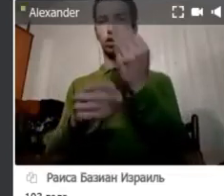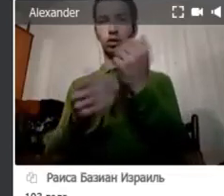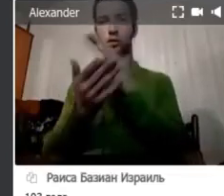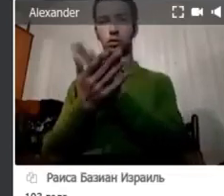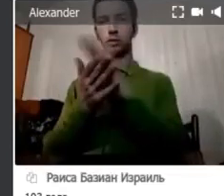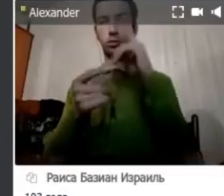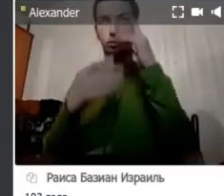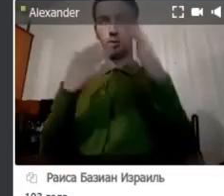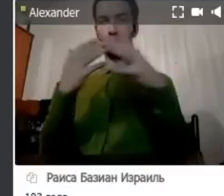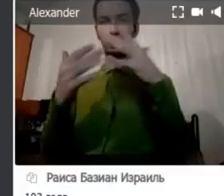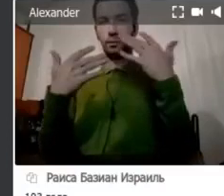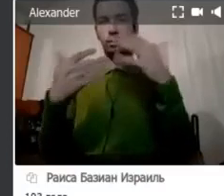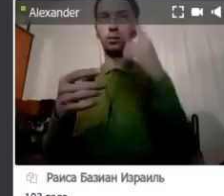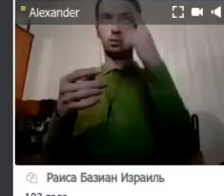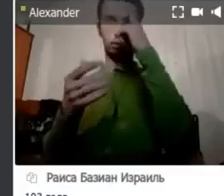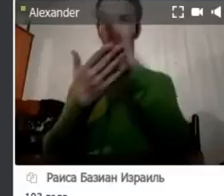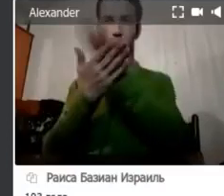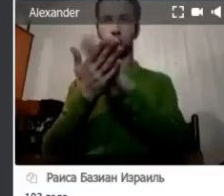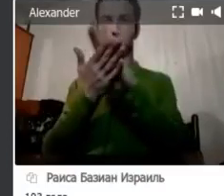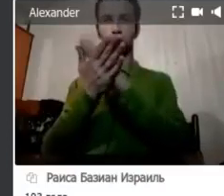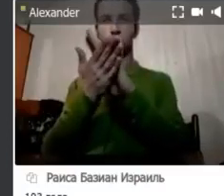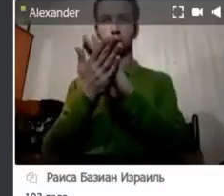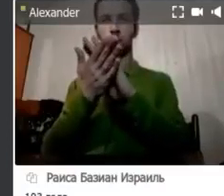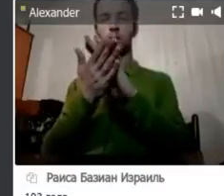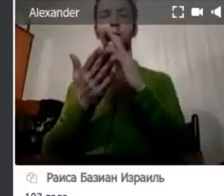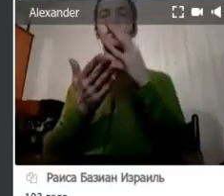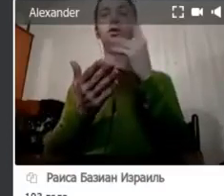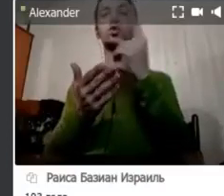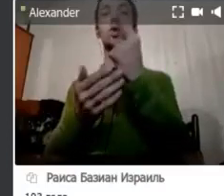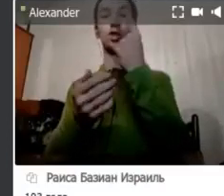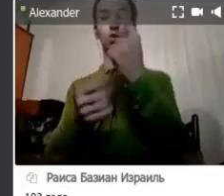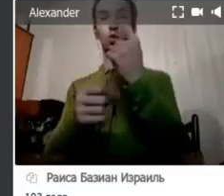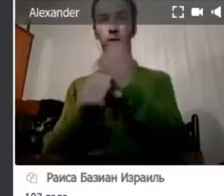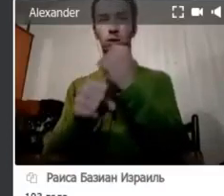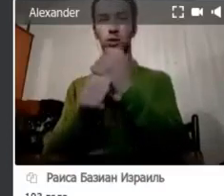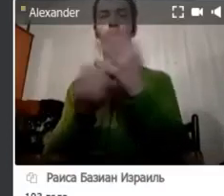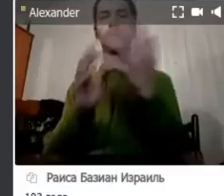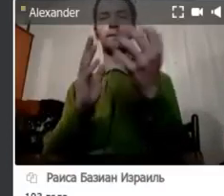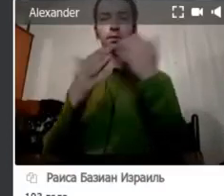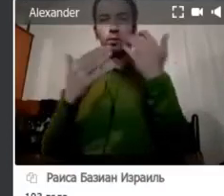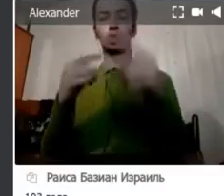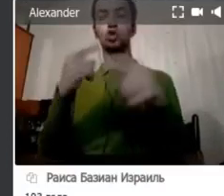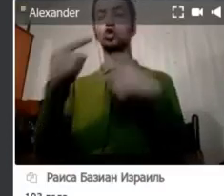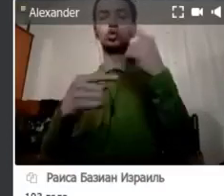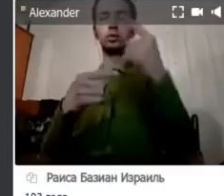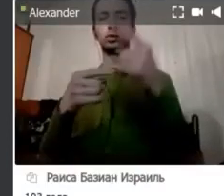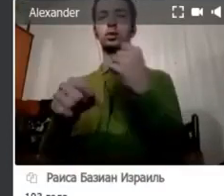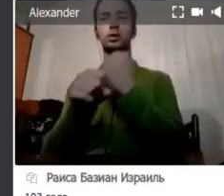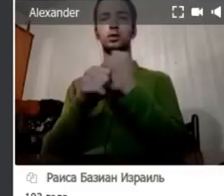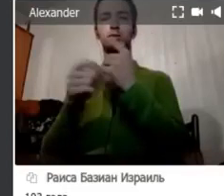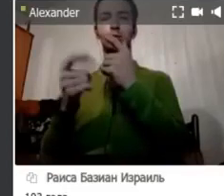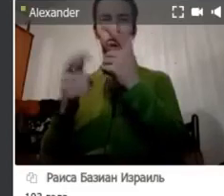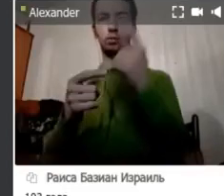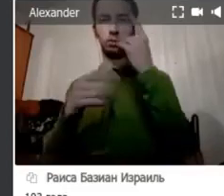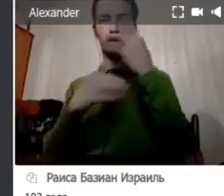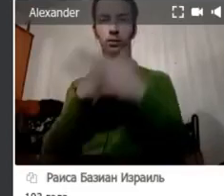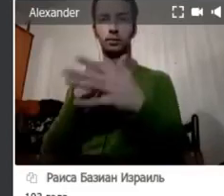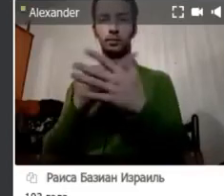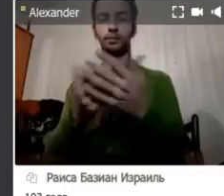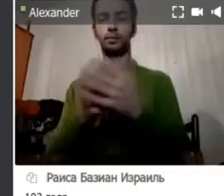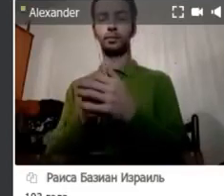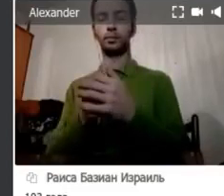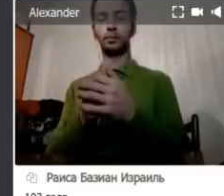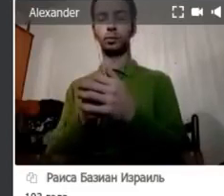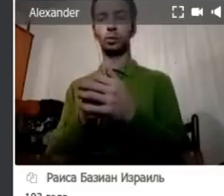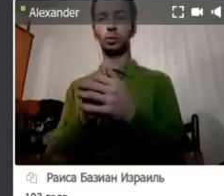своим спонсорам. Совершенно правильно. То есть общую информацию мы здесь даем на вебинарах, на конференциях. А дальше